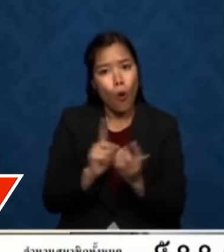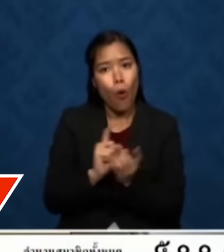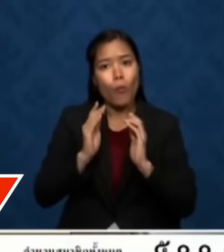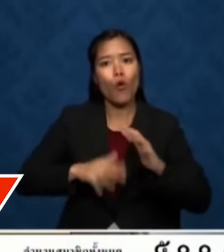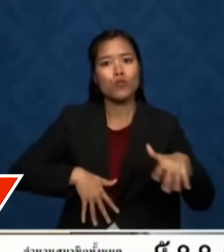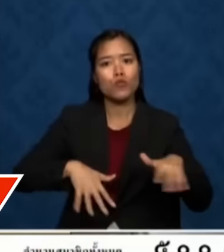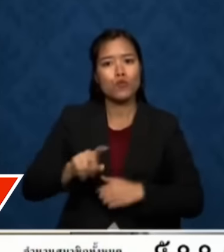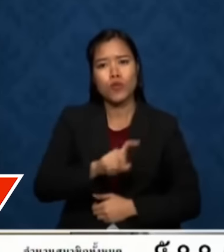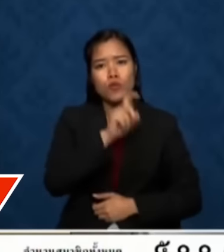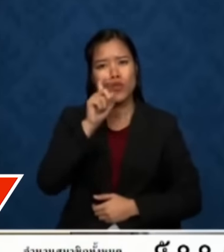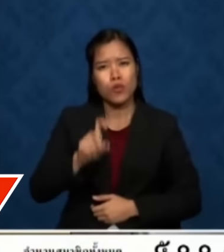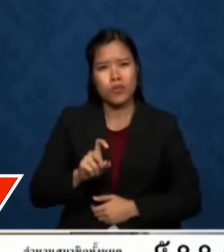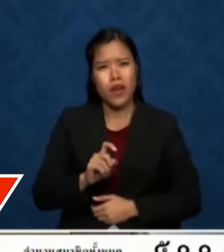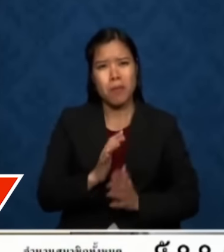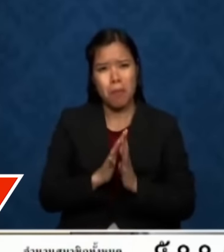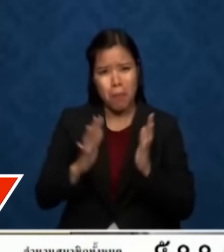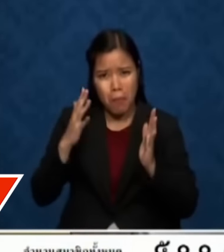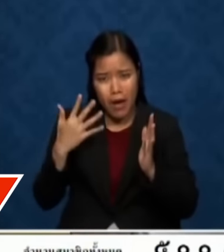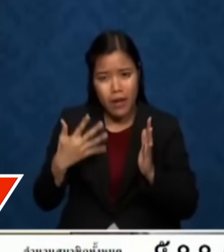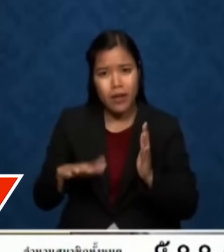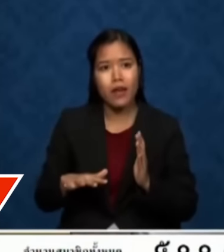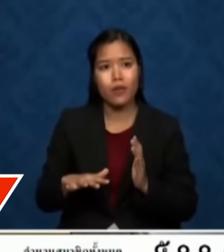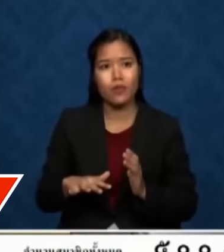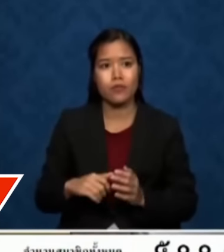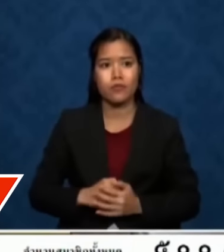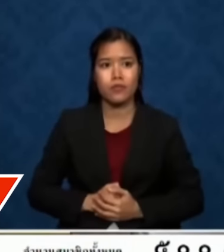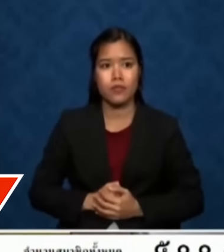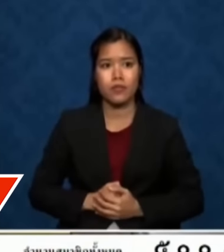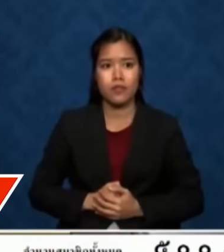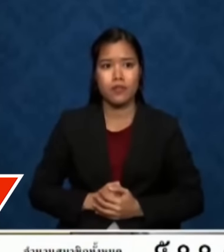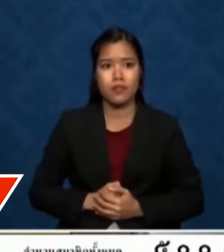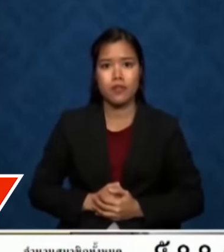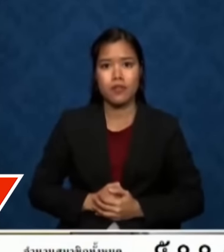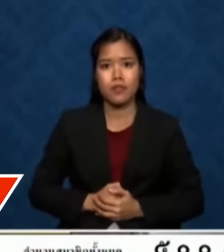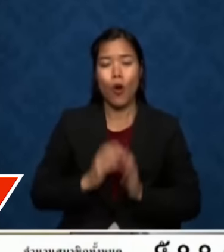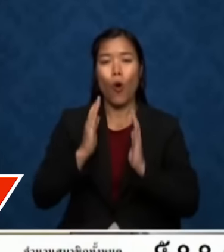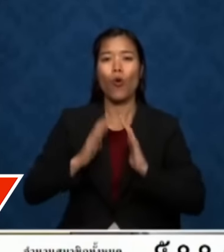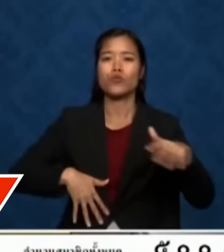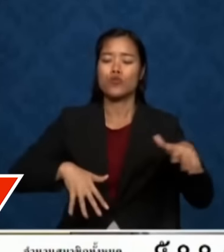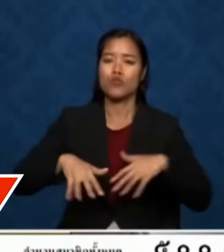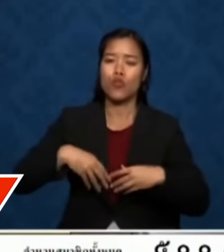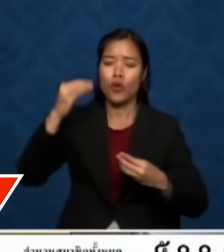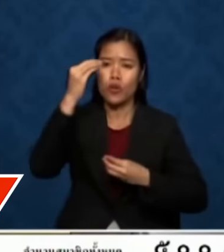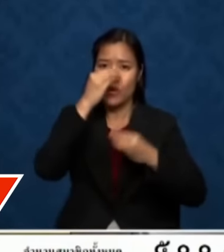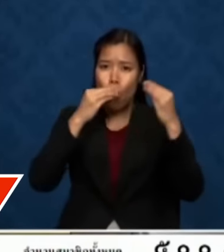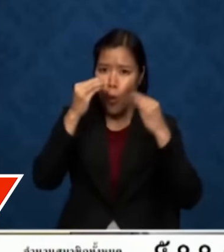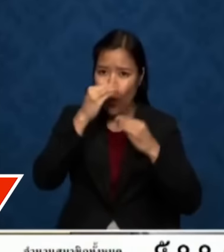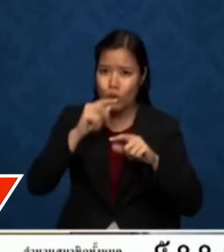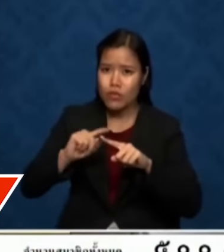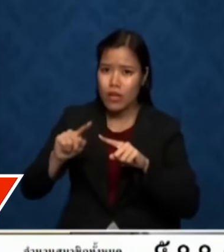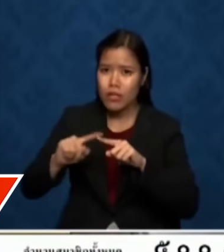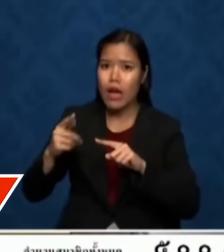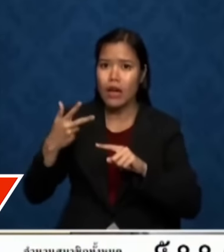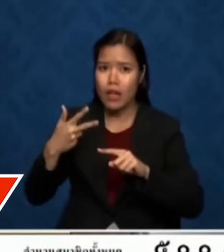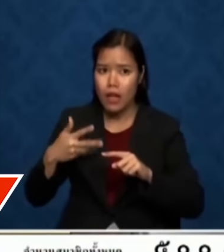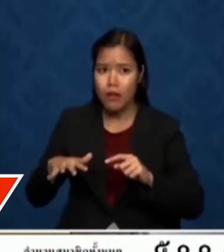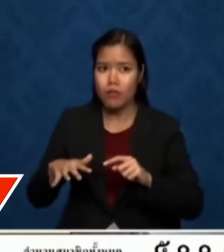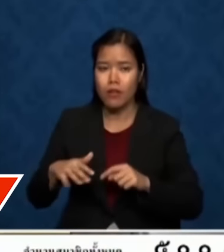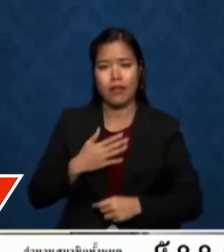กเลี่ยงไปก่อนโดยเน้นอ้างว่าสังคมตั้งคำถามและประชาชนสับสนค่ะคำถามของดิฉัน